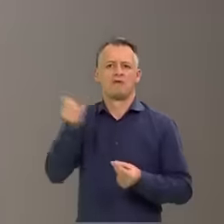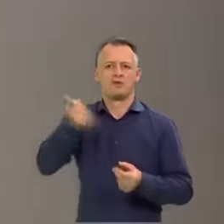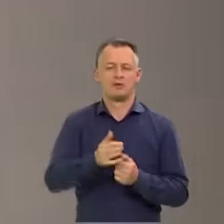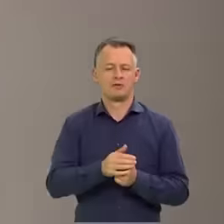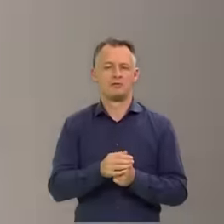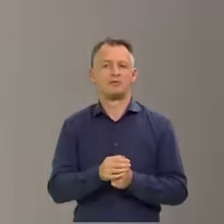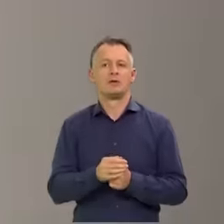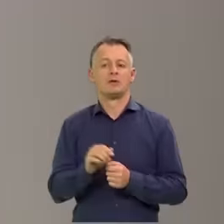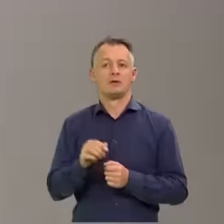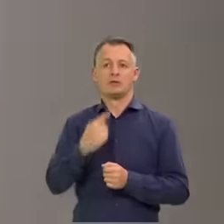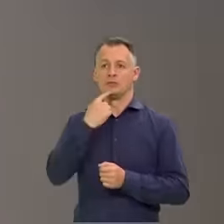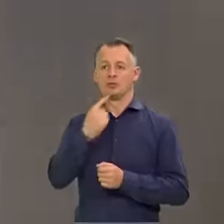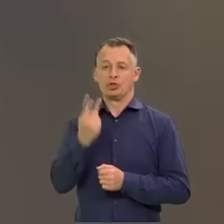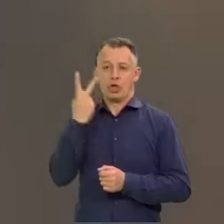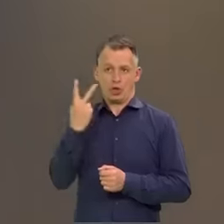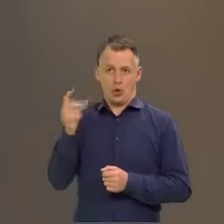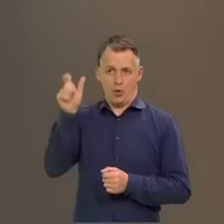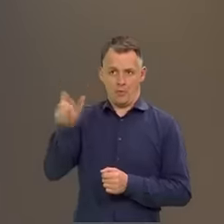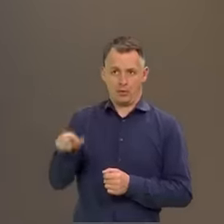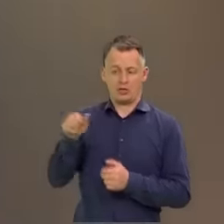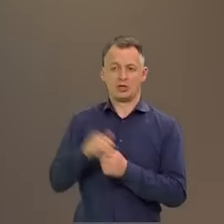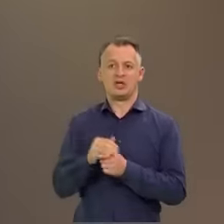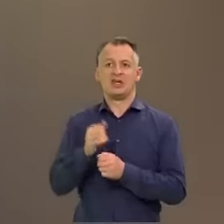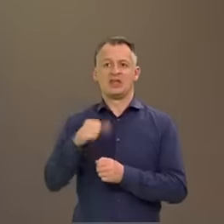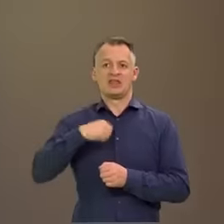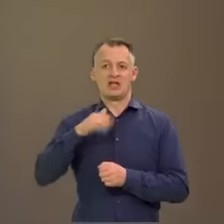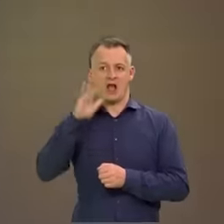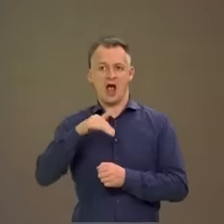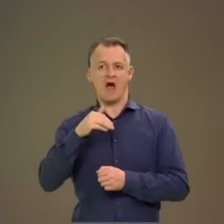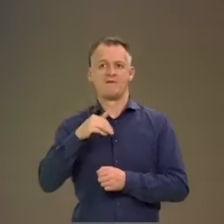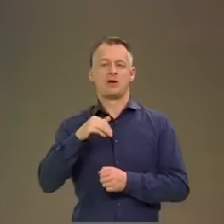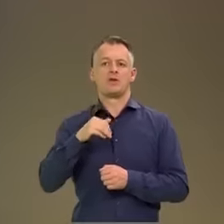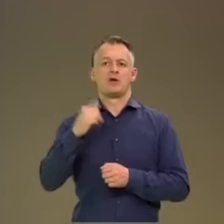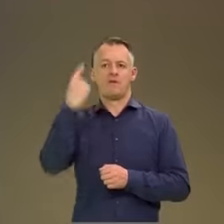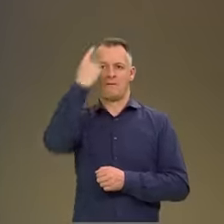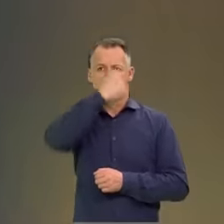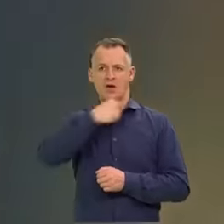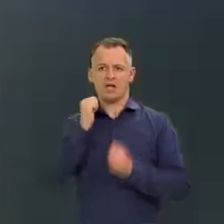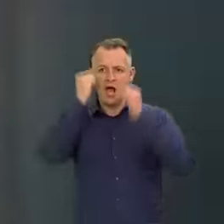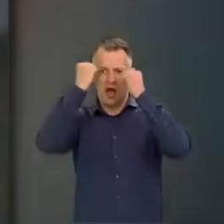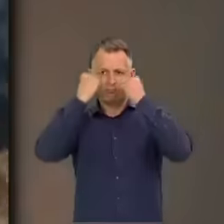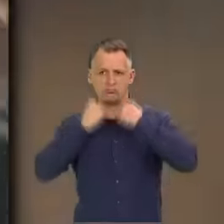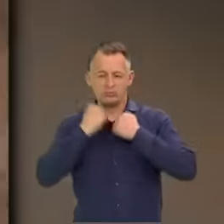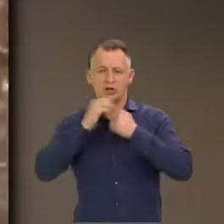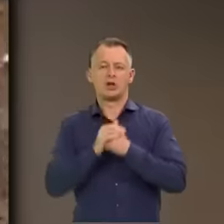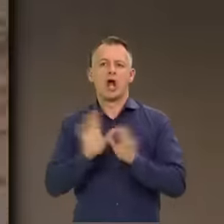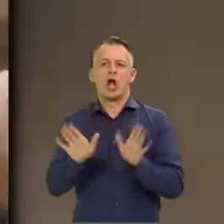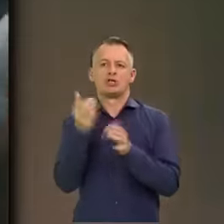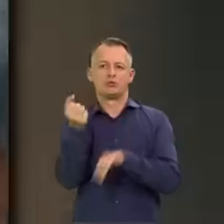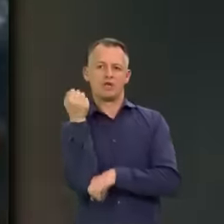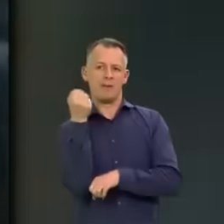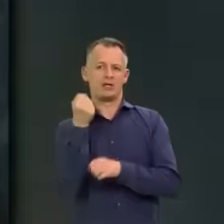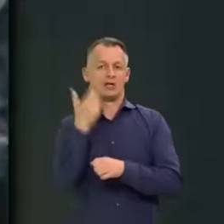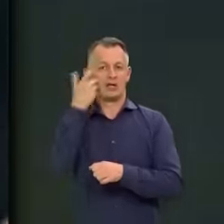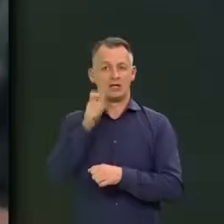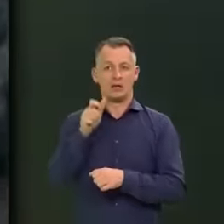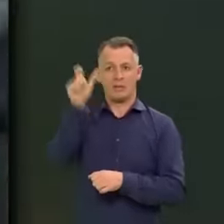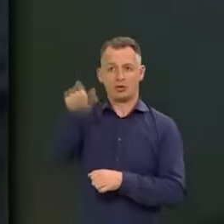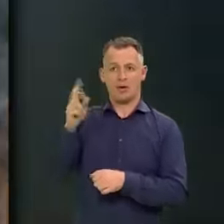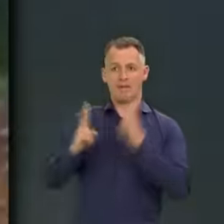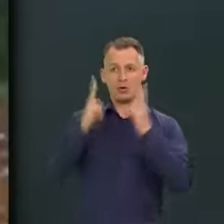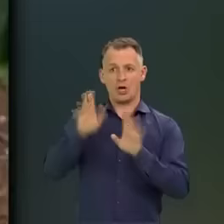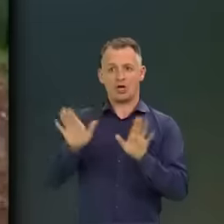Potrivit celor doi, tinerii care aveau fețele acoperite cu cagule au început să-i înjure și să-i amenințe. Atunci când pădurarul a scos telefonul să-i